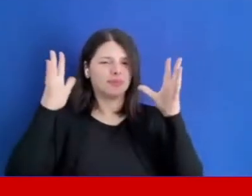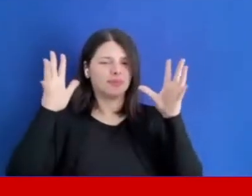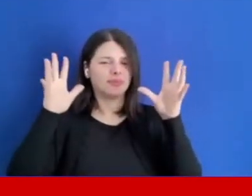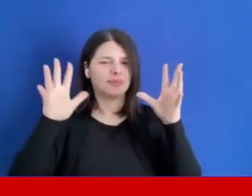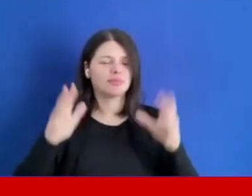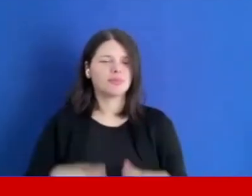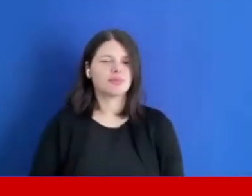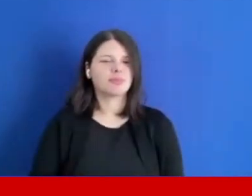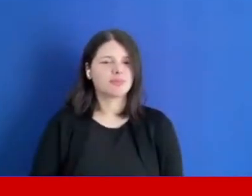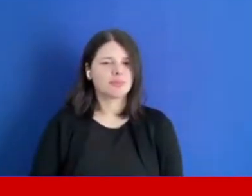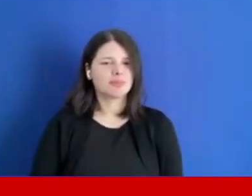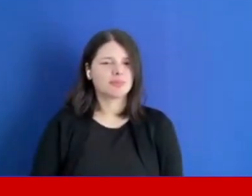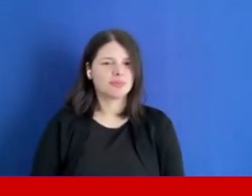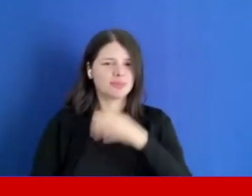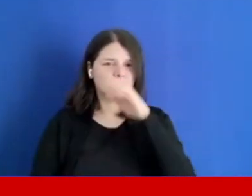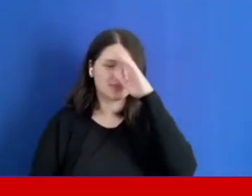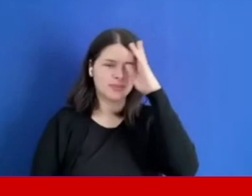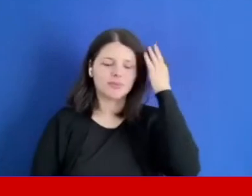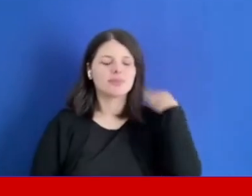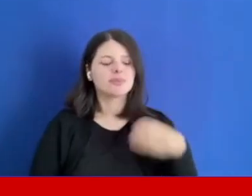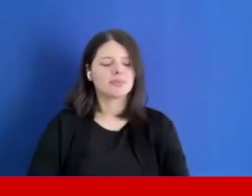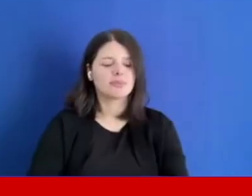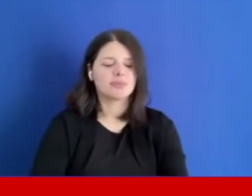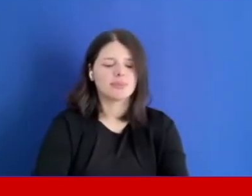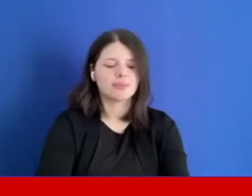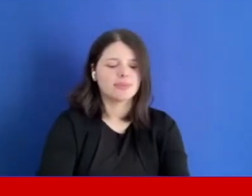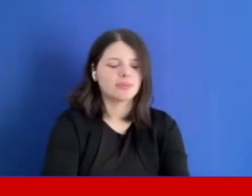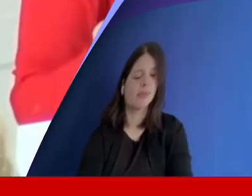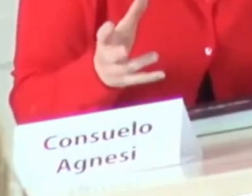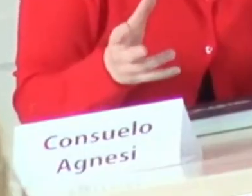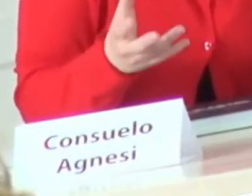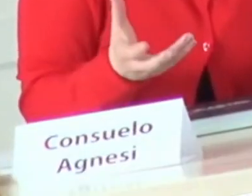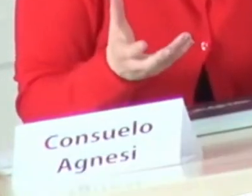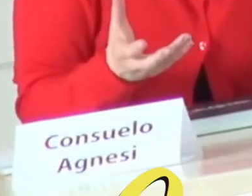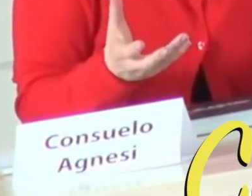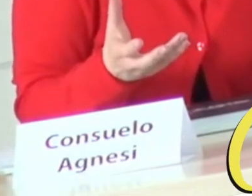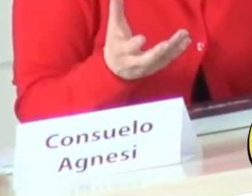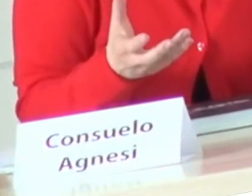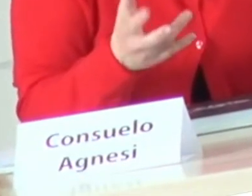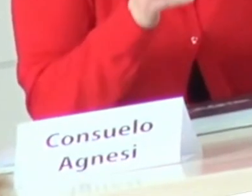Grazie.